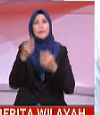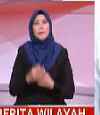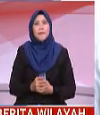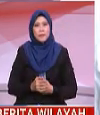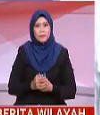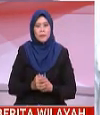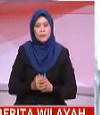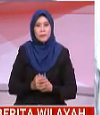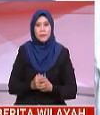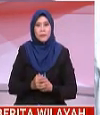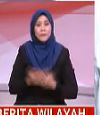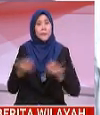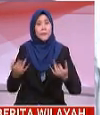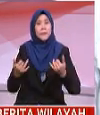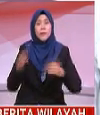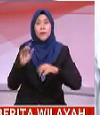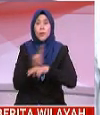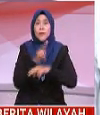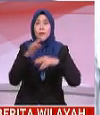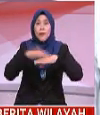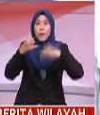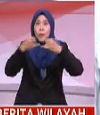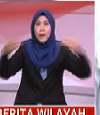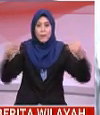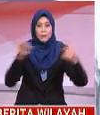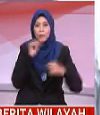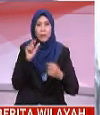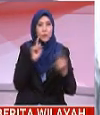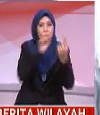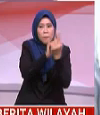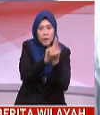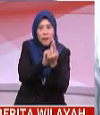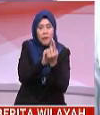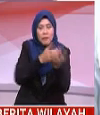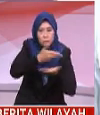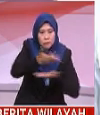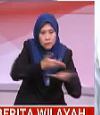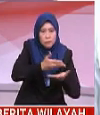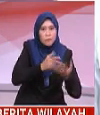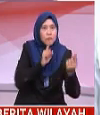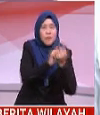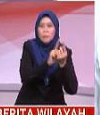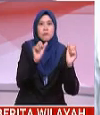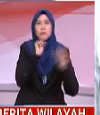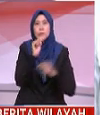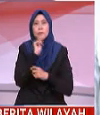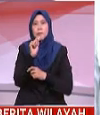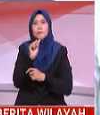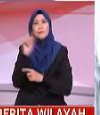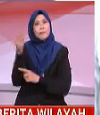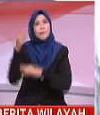melalui alam maya, bukan melalui pertemuan secara fizikal.